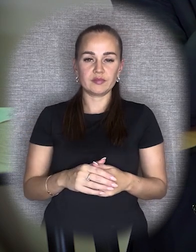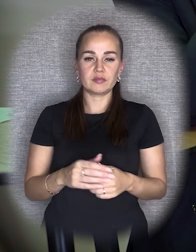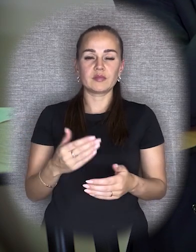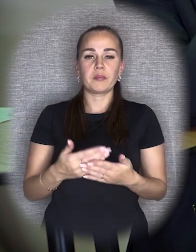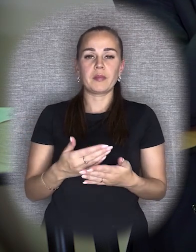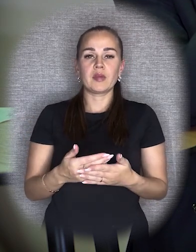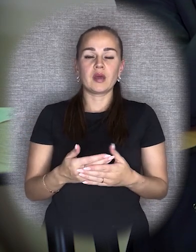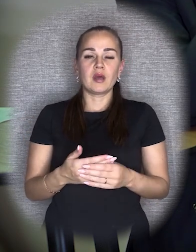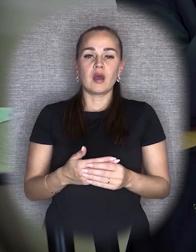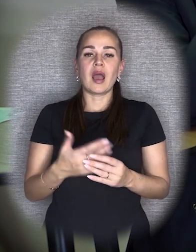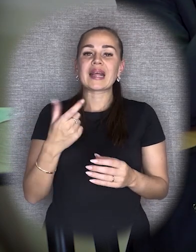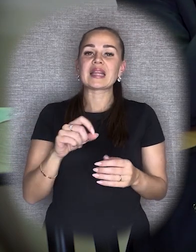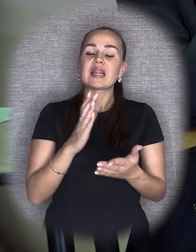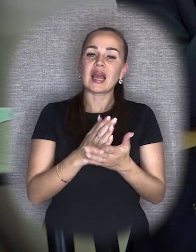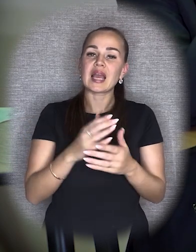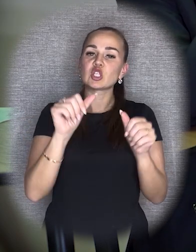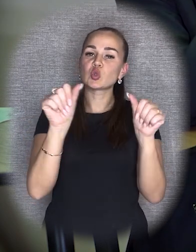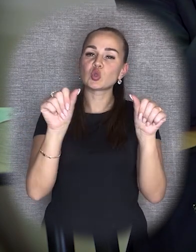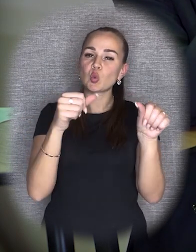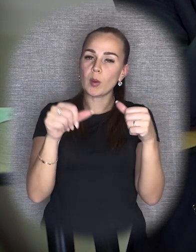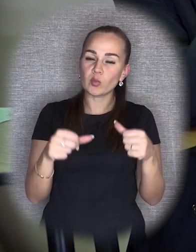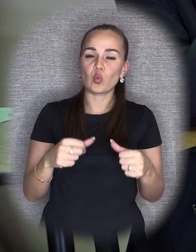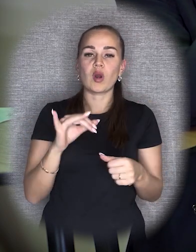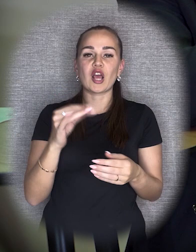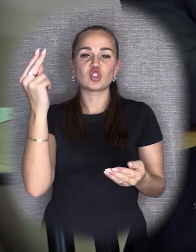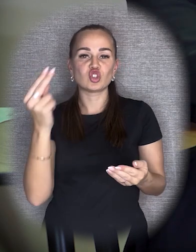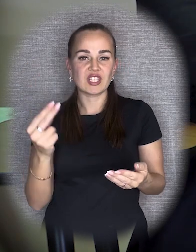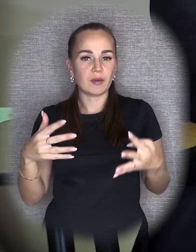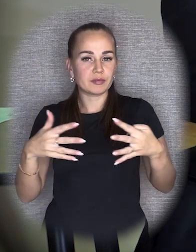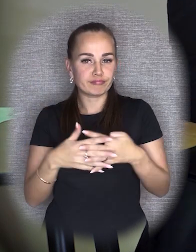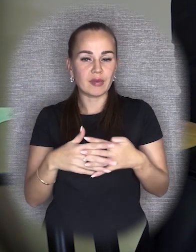живопись соединены? Ведь здесь, по сути, присутствует такой моножанр.